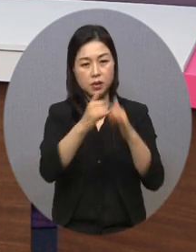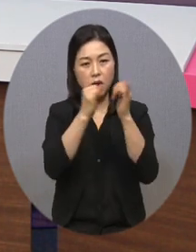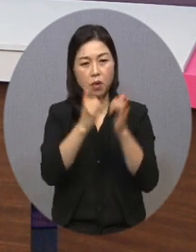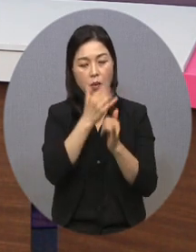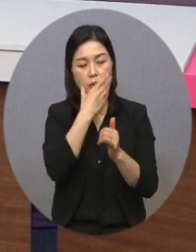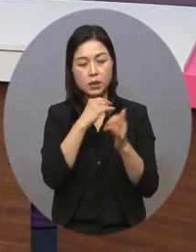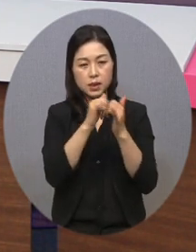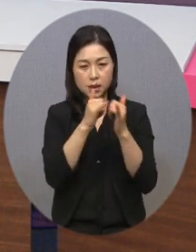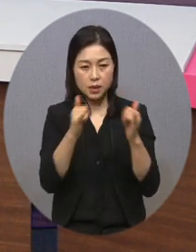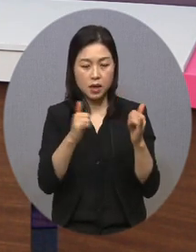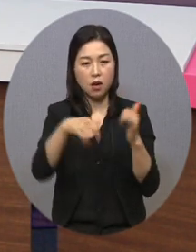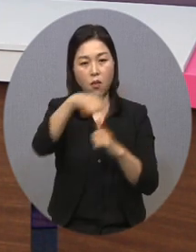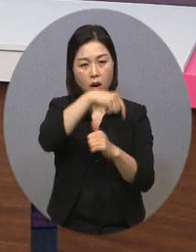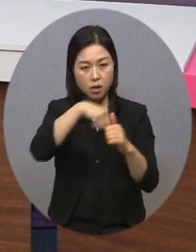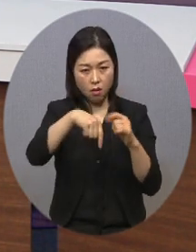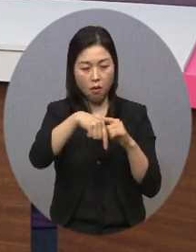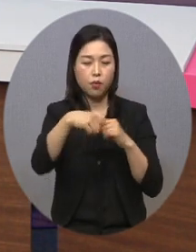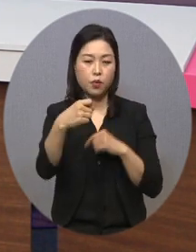사회복지사 처우 및